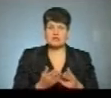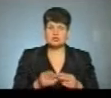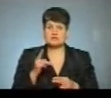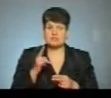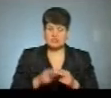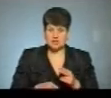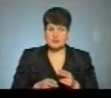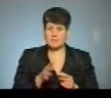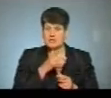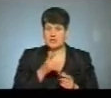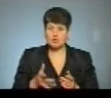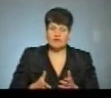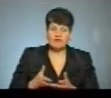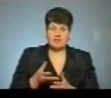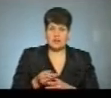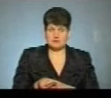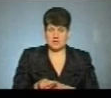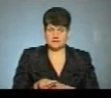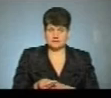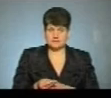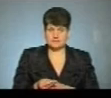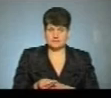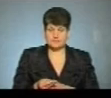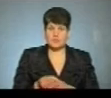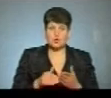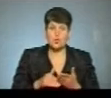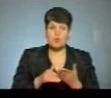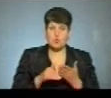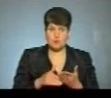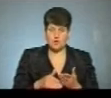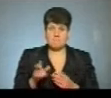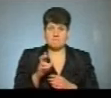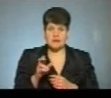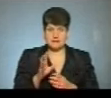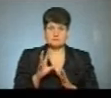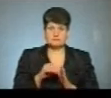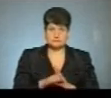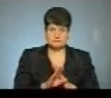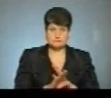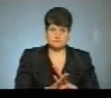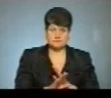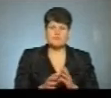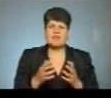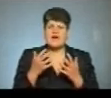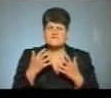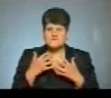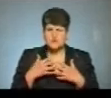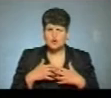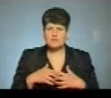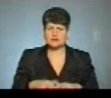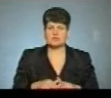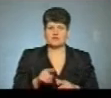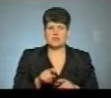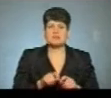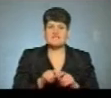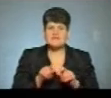період виплати, це дуже важливо, якщо завершився період виплати допомоги березень включно, то автоматично вона буде